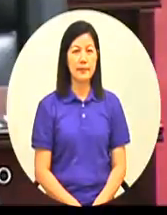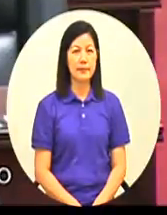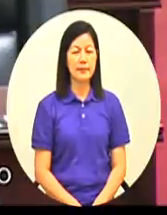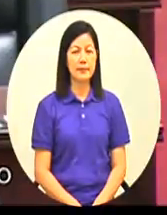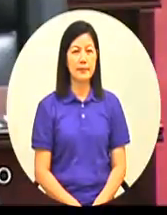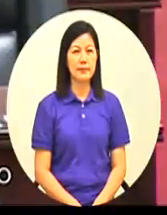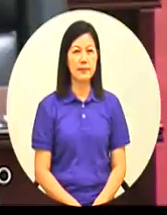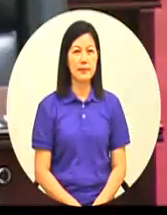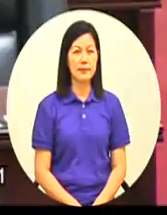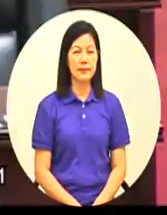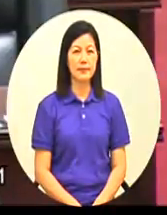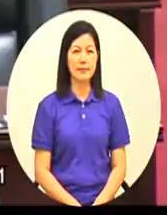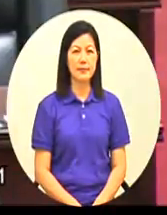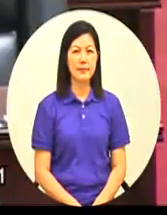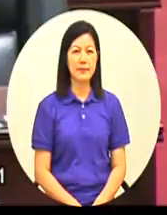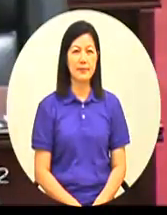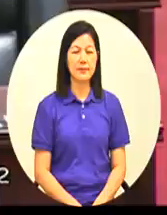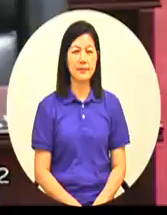是